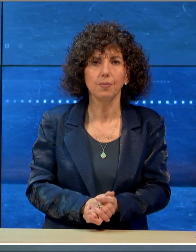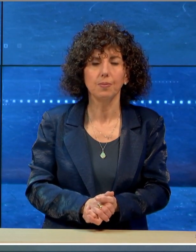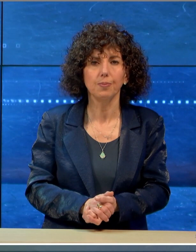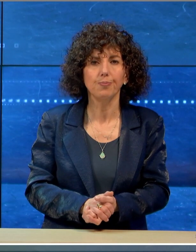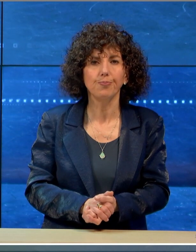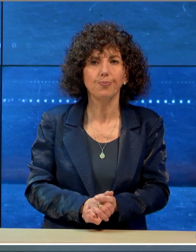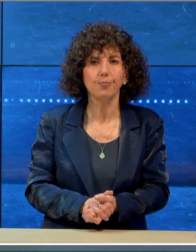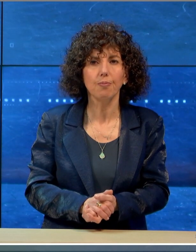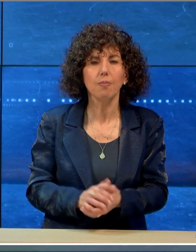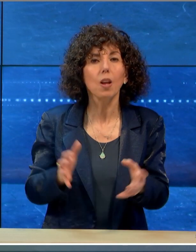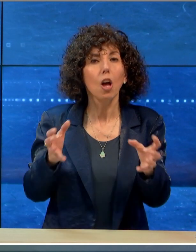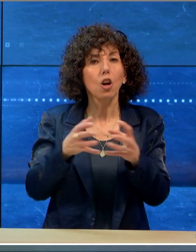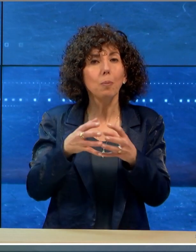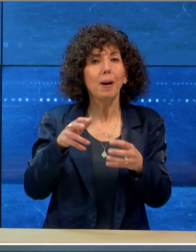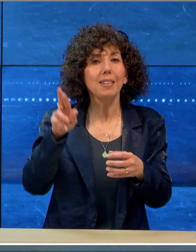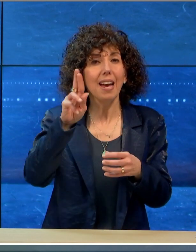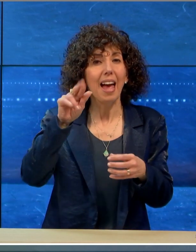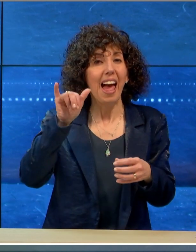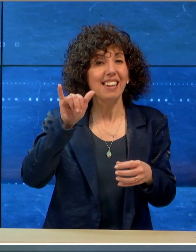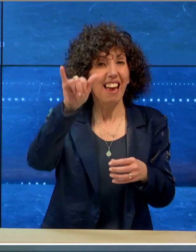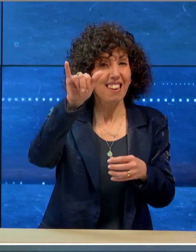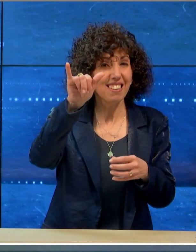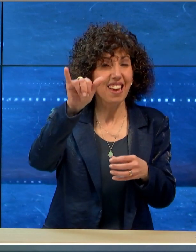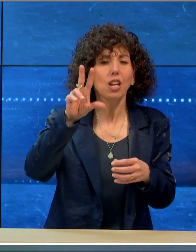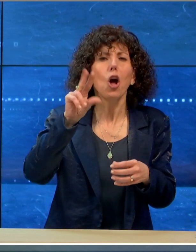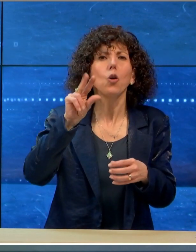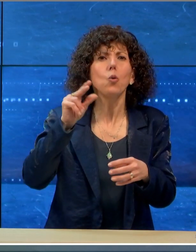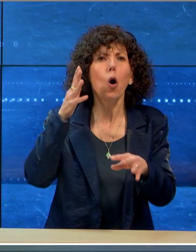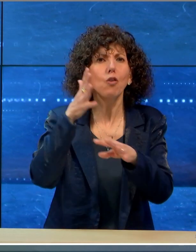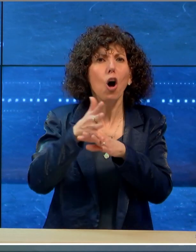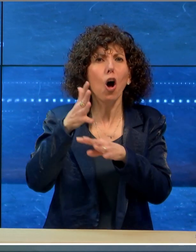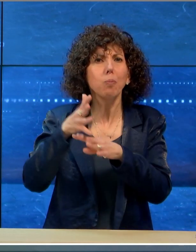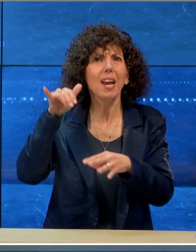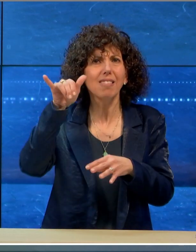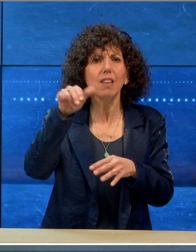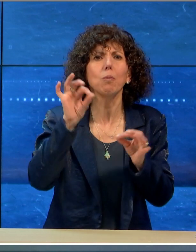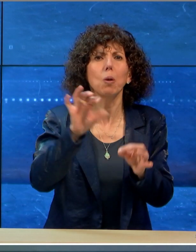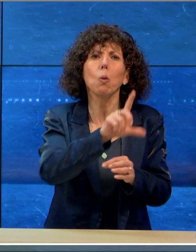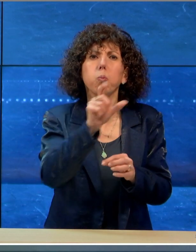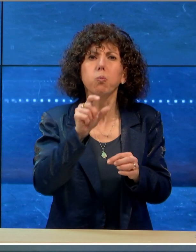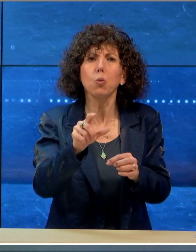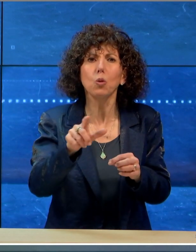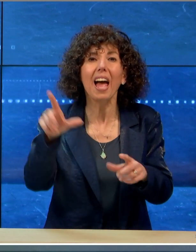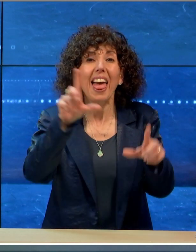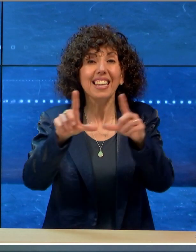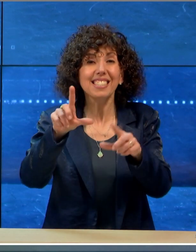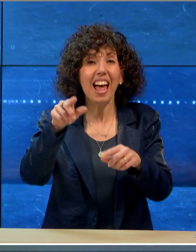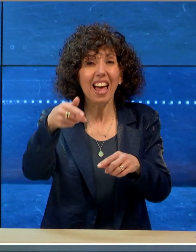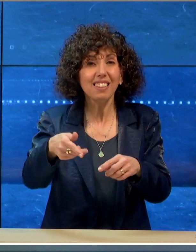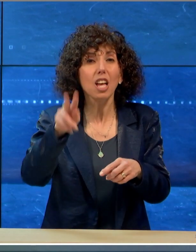Ryanair ha annunciato il suo nuovo operativo in Puglia per l'estate